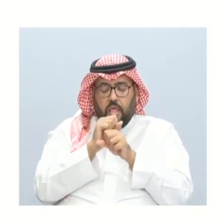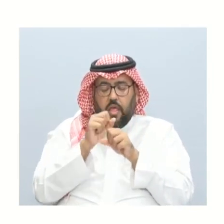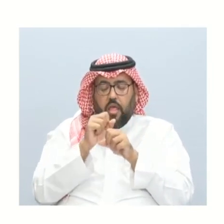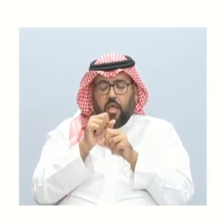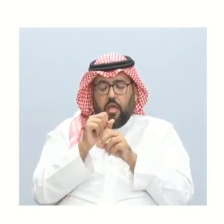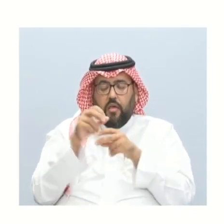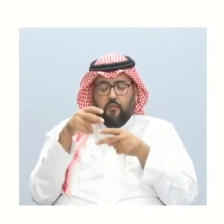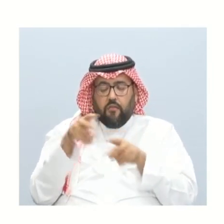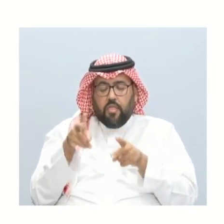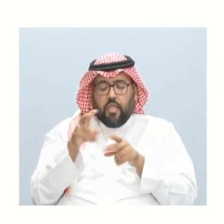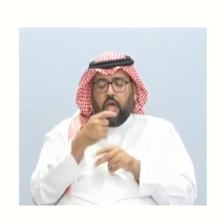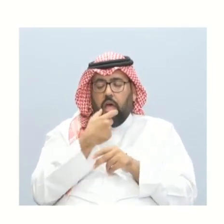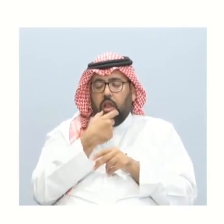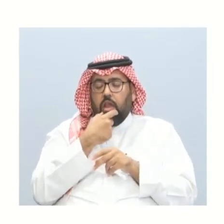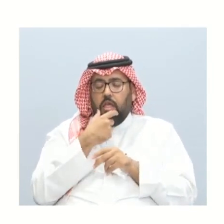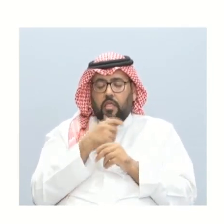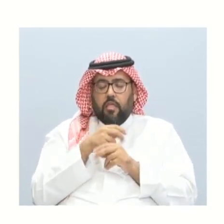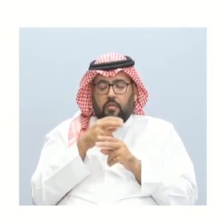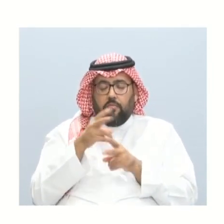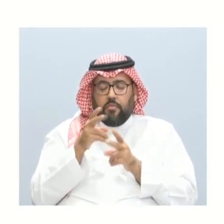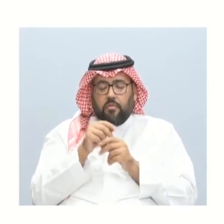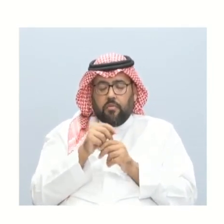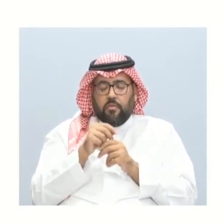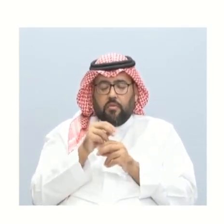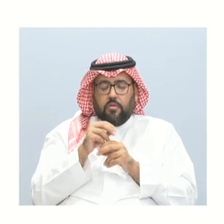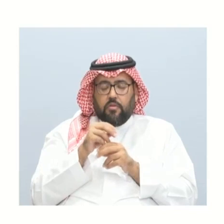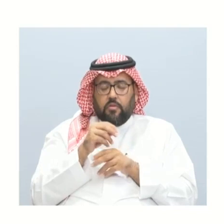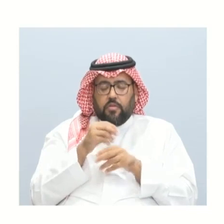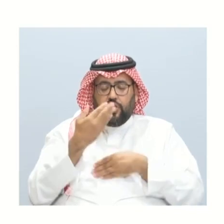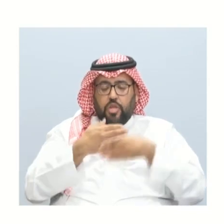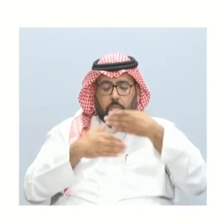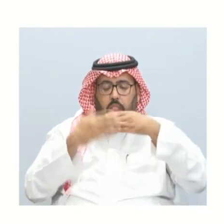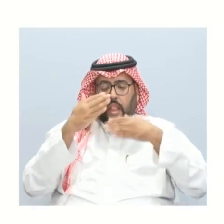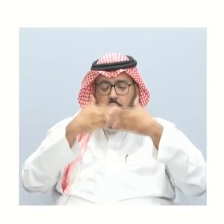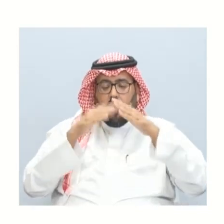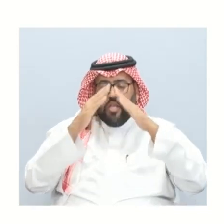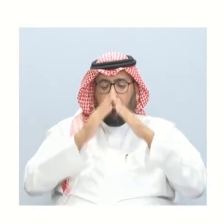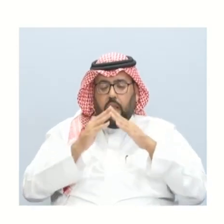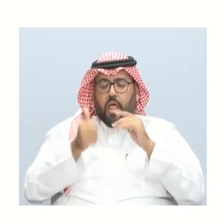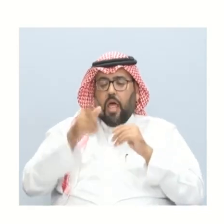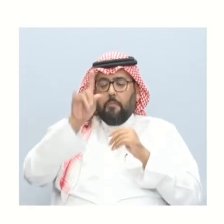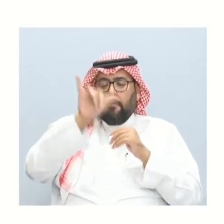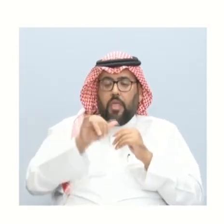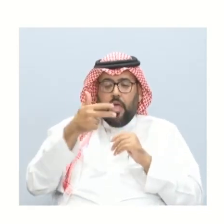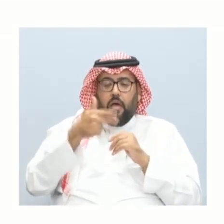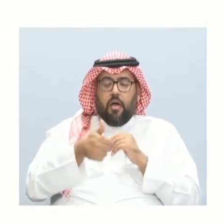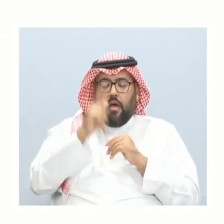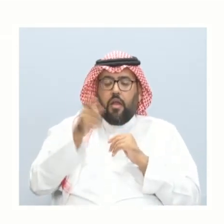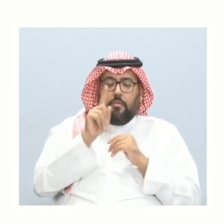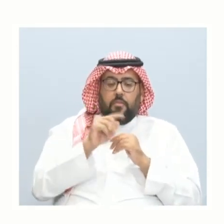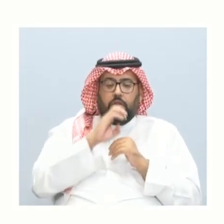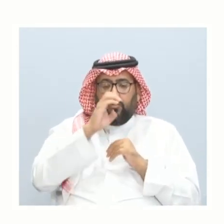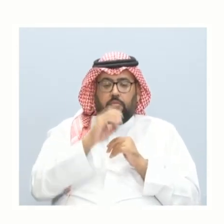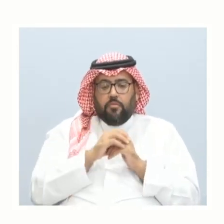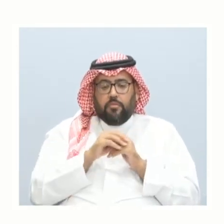الرياض اين في جبل ابي غالب اذا الاجابه تكون